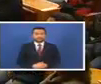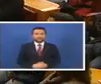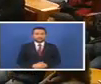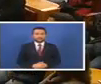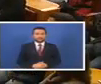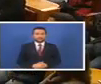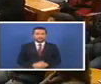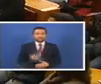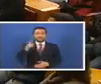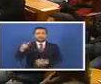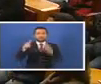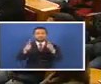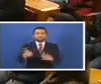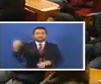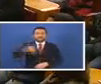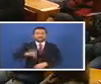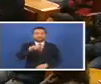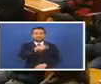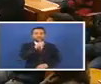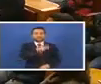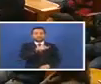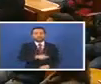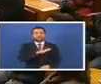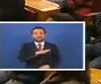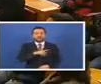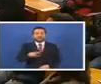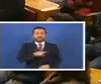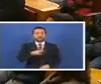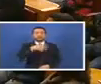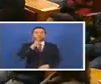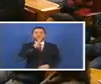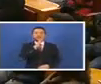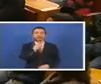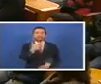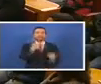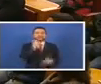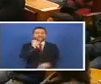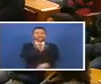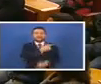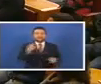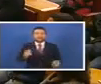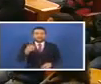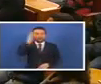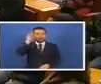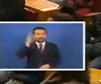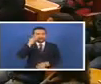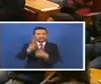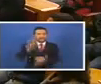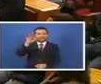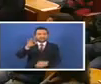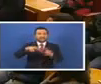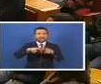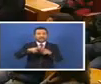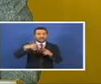Rus ipimiz aramızda dendi. Kürtçe bilmeyen misafirler için söyleyelim. Bilge kişi, ak